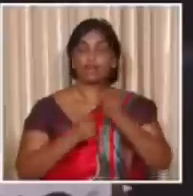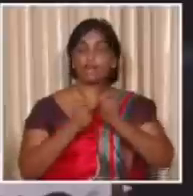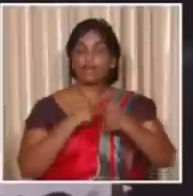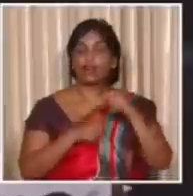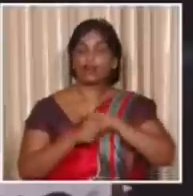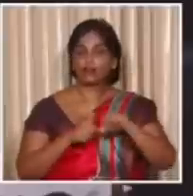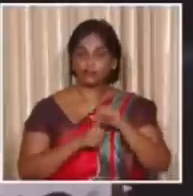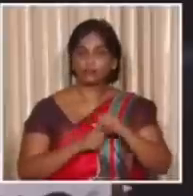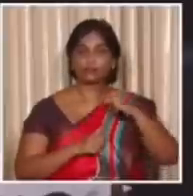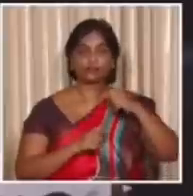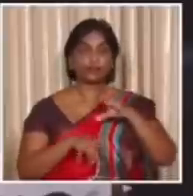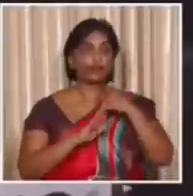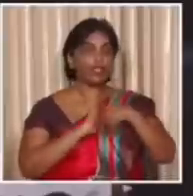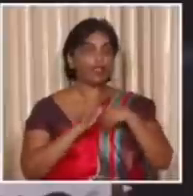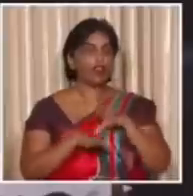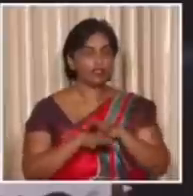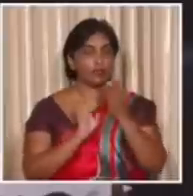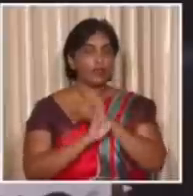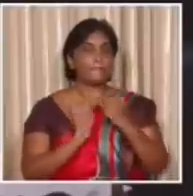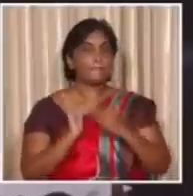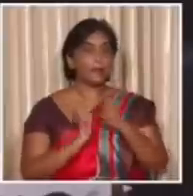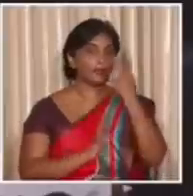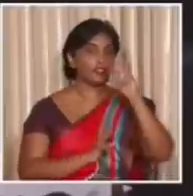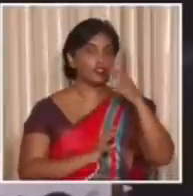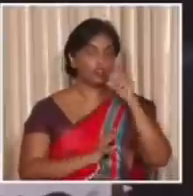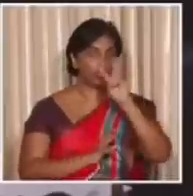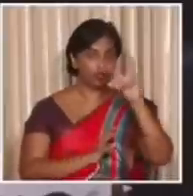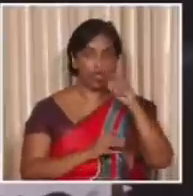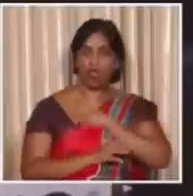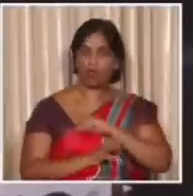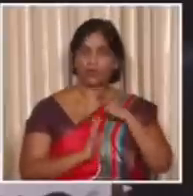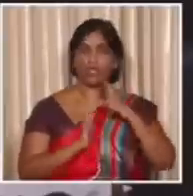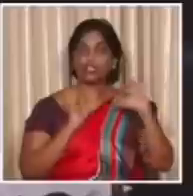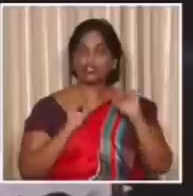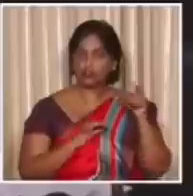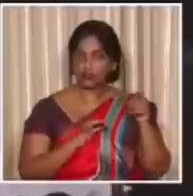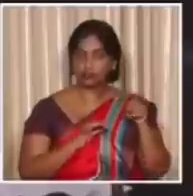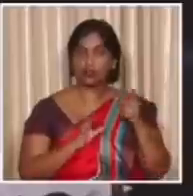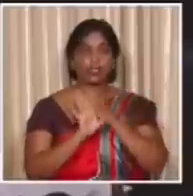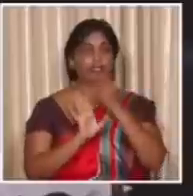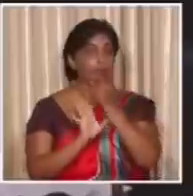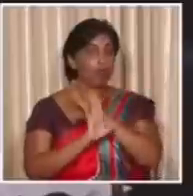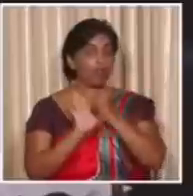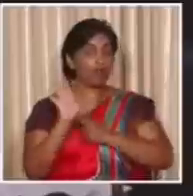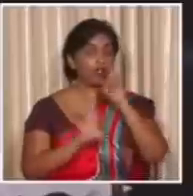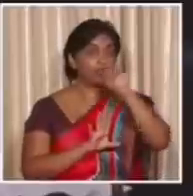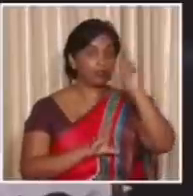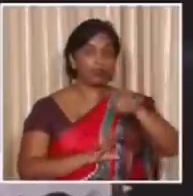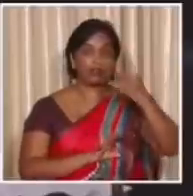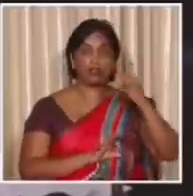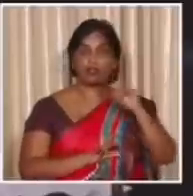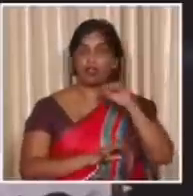මොනවද ලංකා හොස්පිටල් ගිය අවුරුද්දේ මිලියන 2333ක් ලාභයි ශ්‍රී ලංකා රක්ෂණ සංස්ථාව ගිය අවුරුද්දේ මිලියන 10410ක්